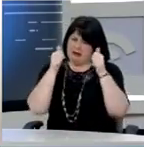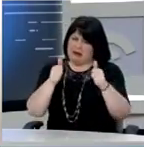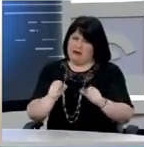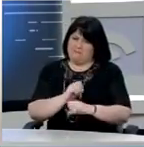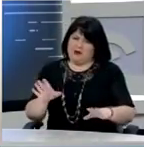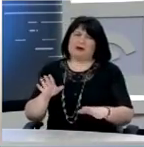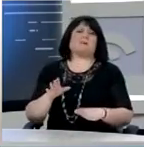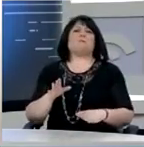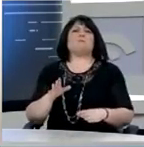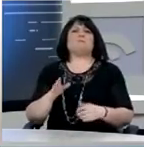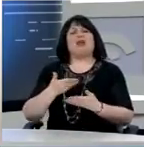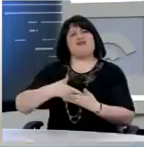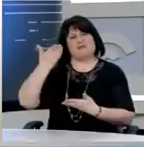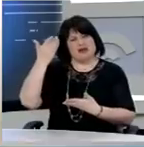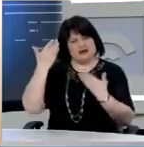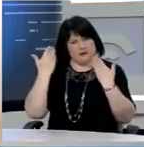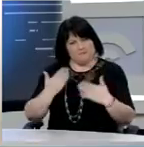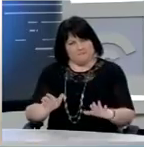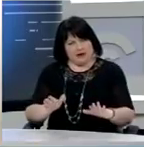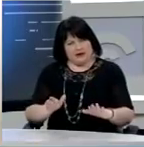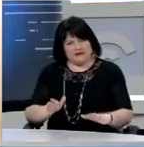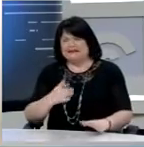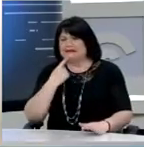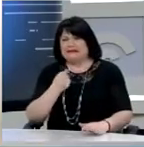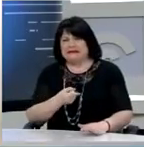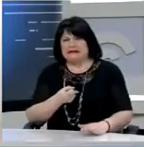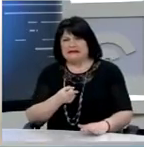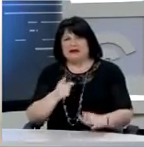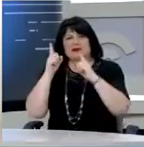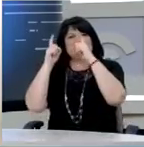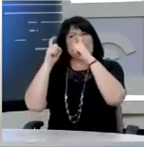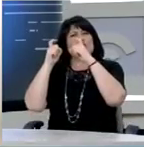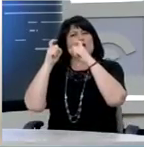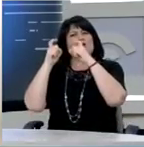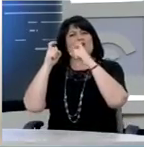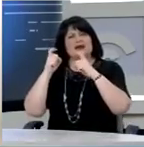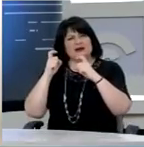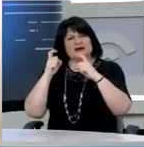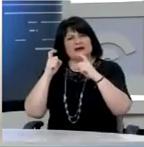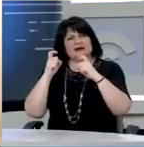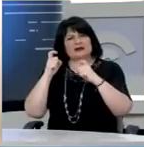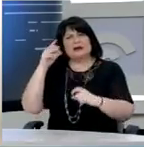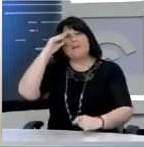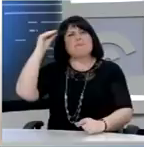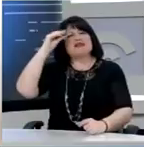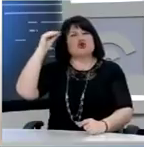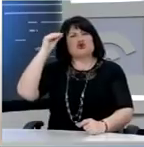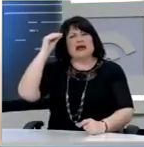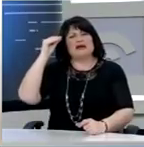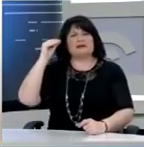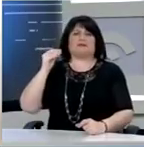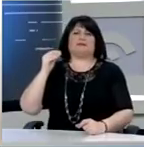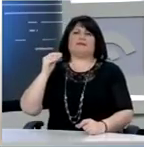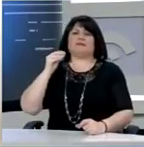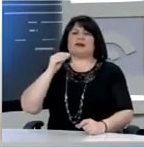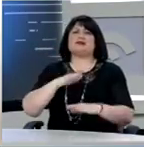σε έντυπο, σε εφημερίδα, μια φωτογραφία που εμφάνιζε τον Κωνσταντίνο Μητσοτάκη, τον πατέρα του